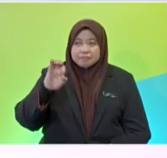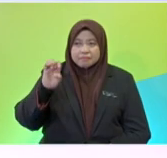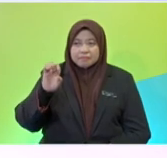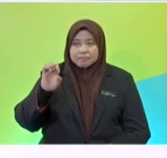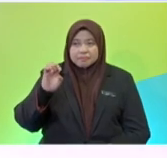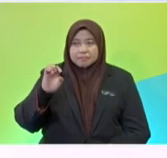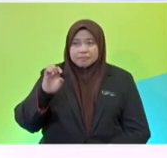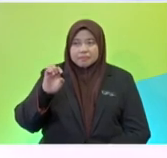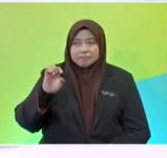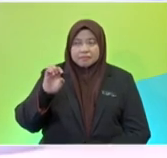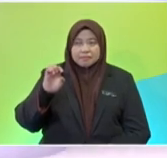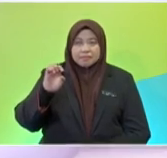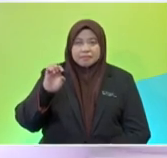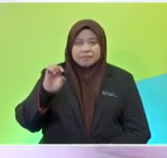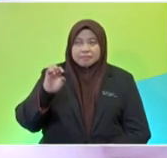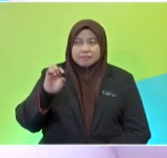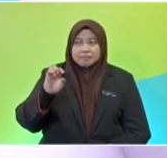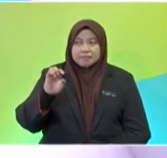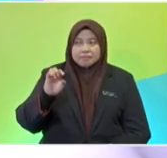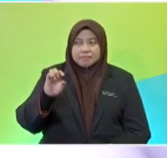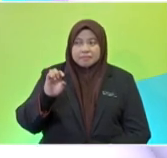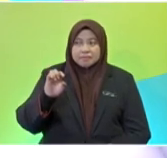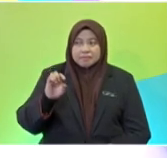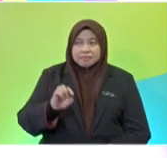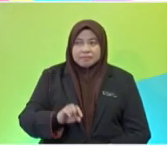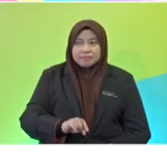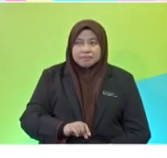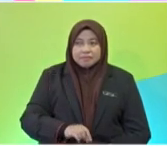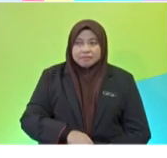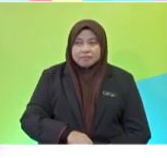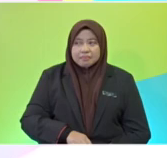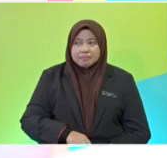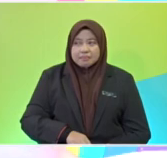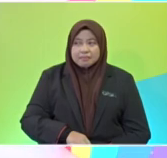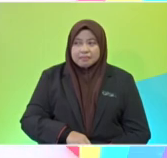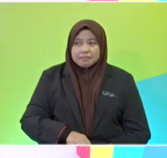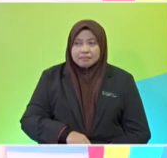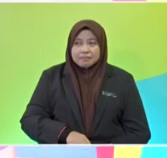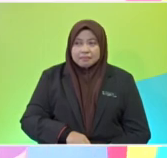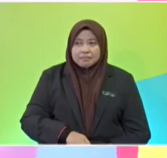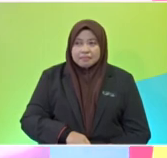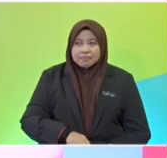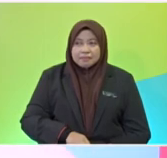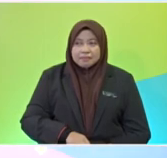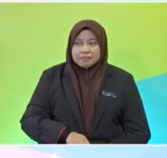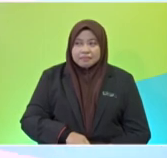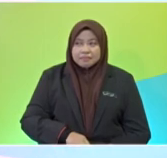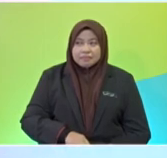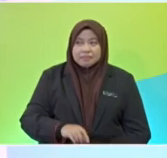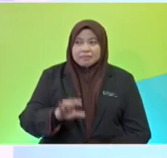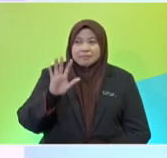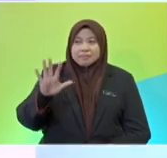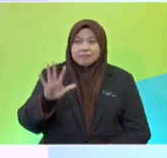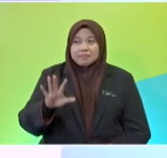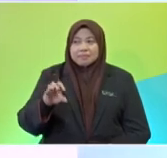cantik juga betul karena menarik dibetulkan menjadi menarik kita berikan 5